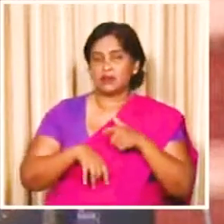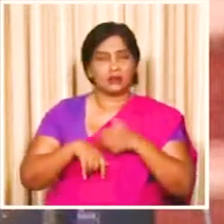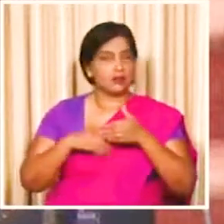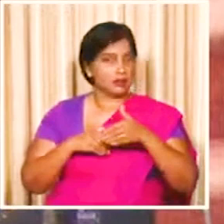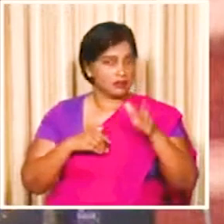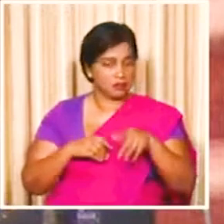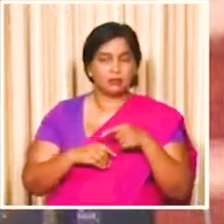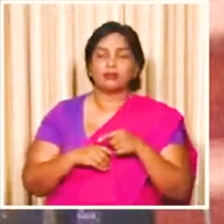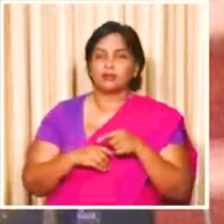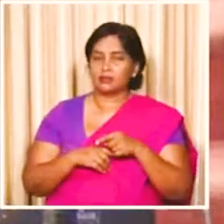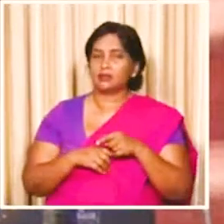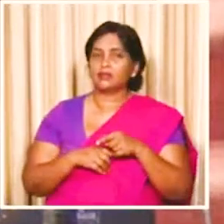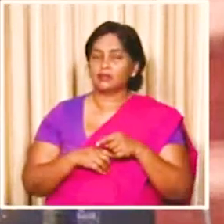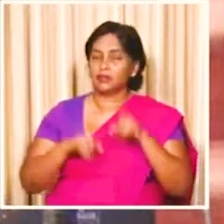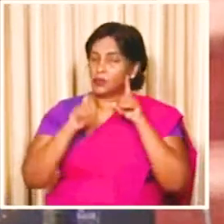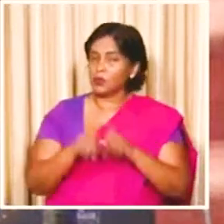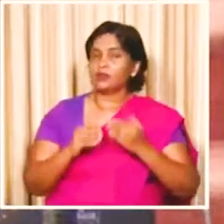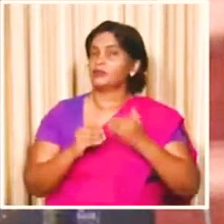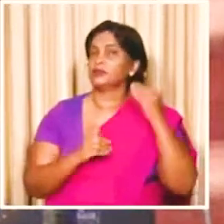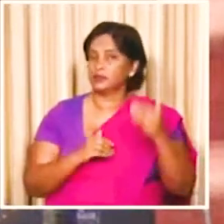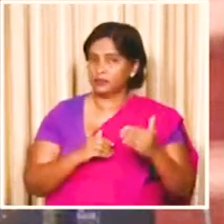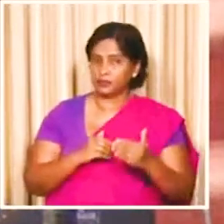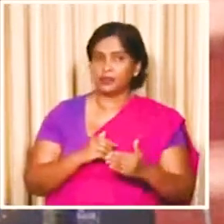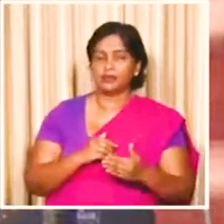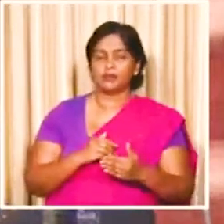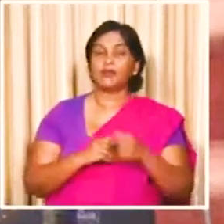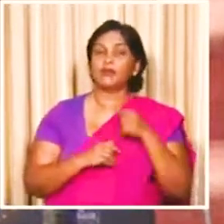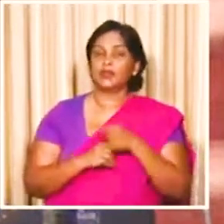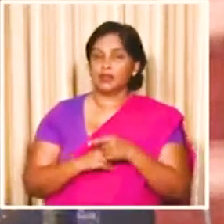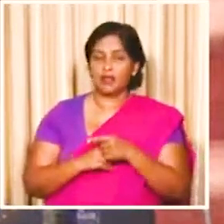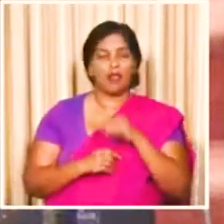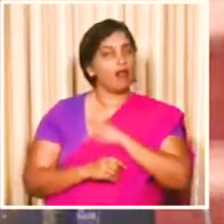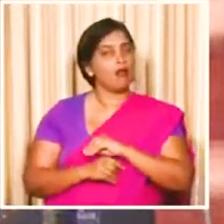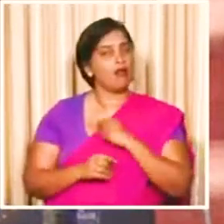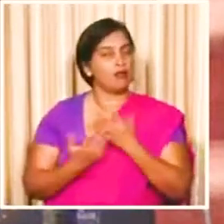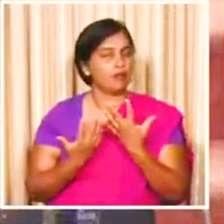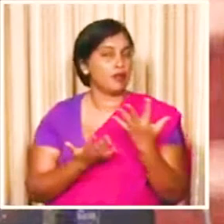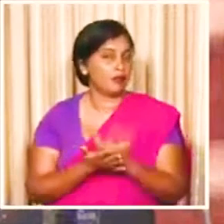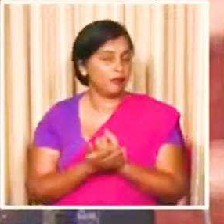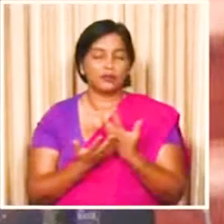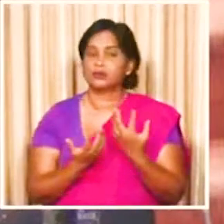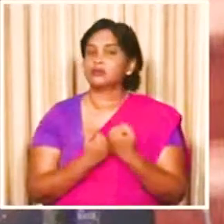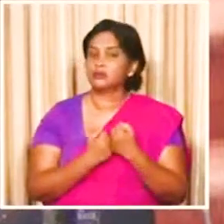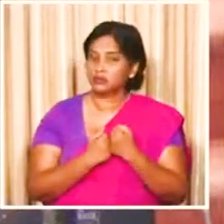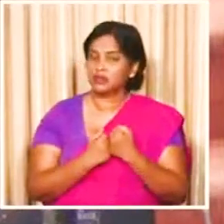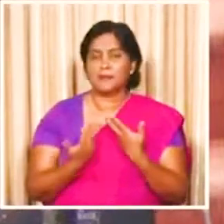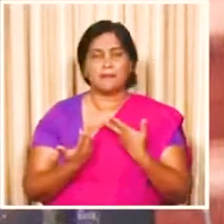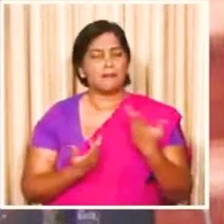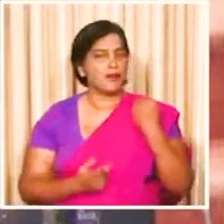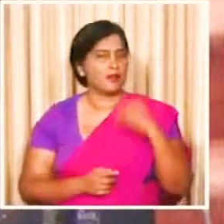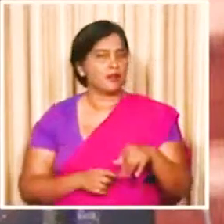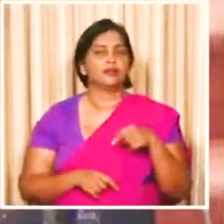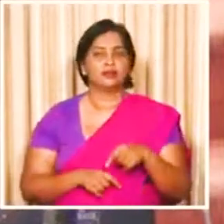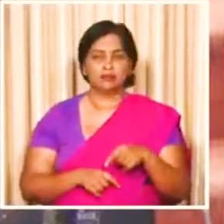எல்லாம் கிடைக்க முடியாமல் திண்டாடுகின்ற விவசாயிகள், ஆனால் அப்படி கிடைத்தாலும் கூட அதை பாதுகாக்கின்ற